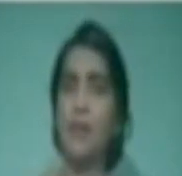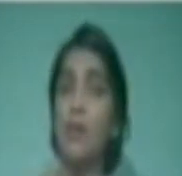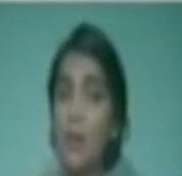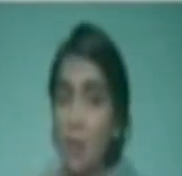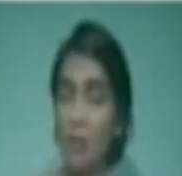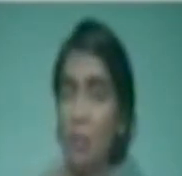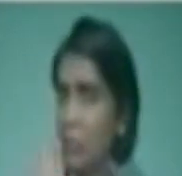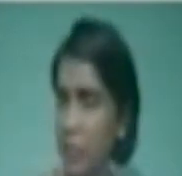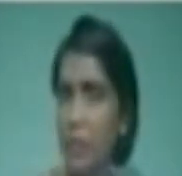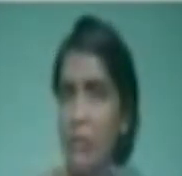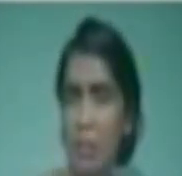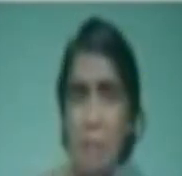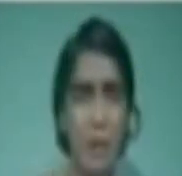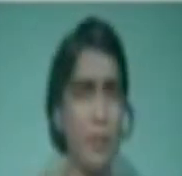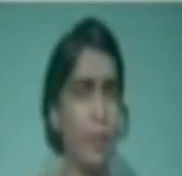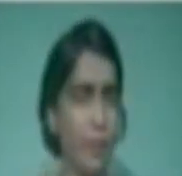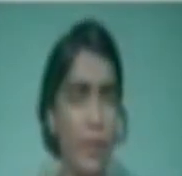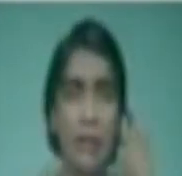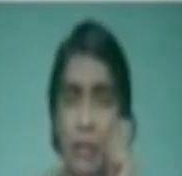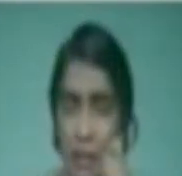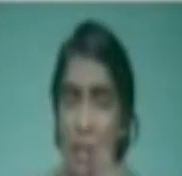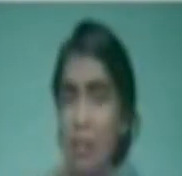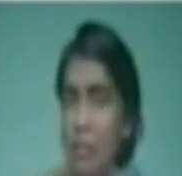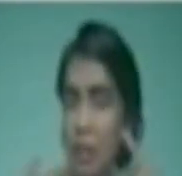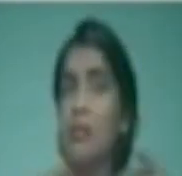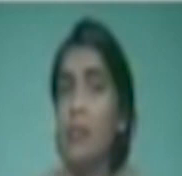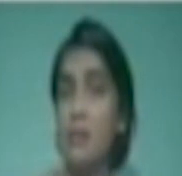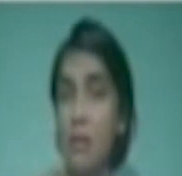රාජ්‍ය හිංසනය, රාජ්‍ය ම්ලේච්ඡත්වය, රාජ්‍ය තර්ජනය,